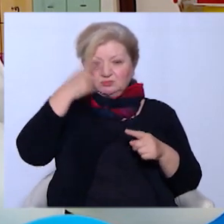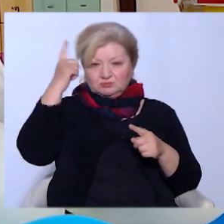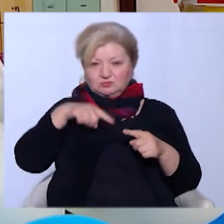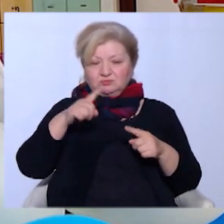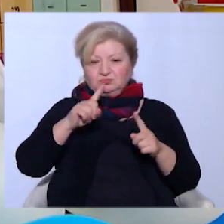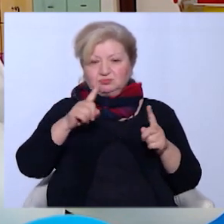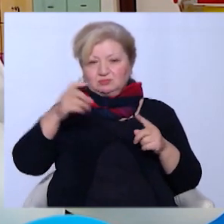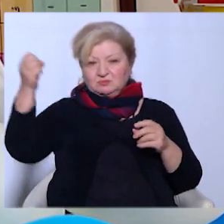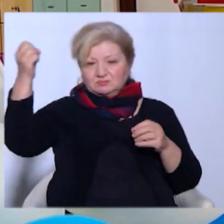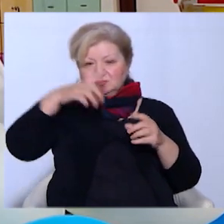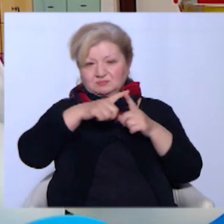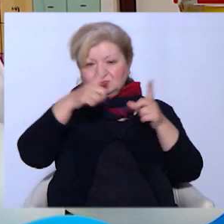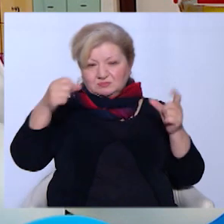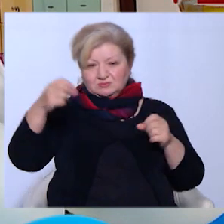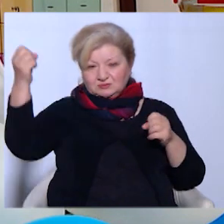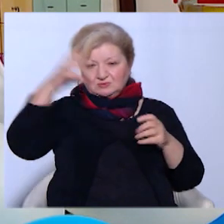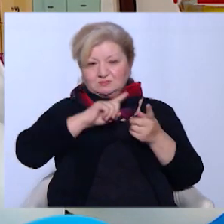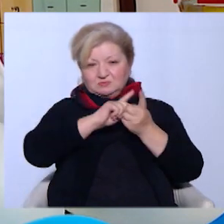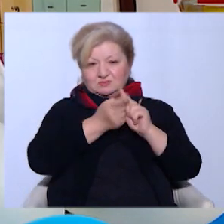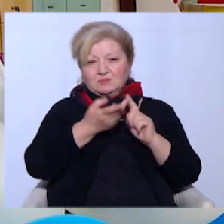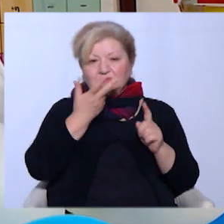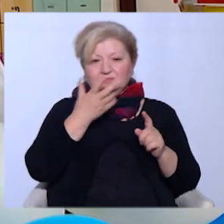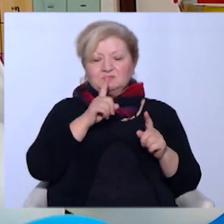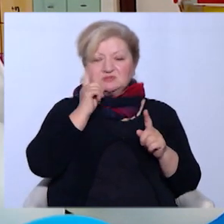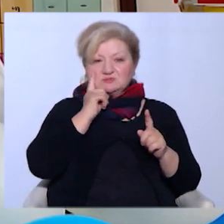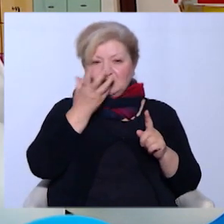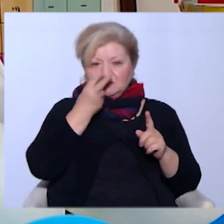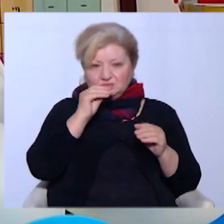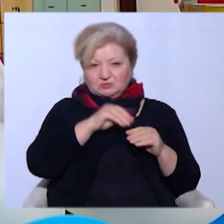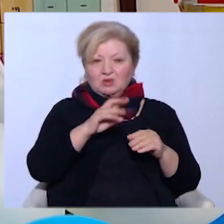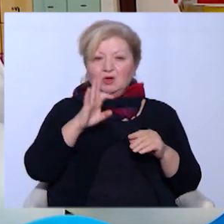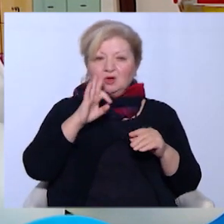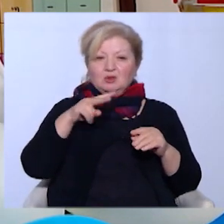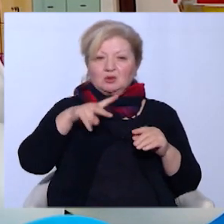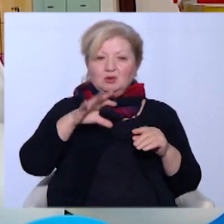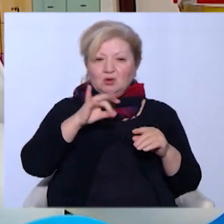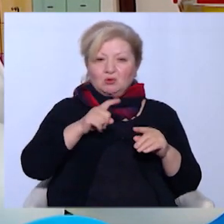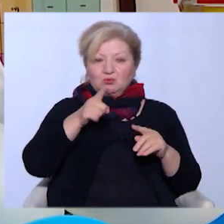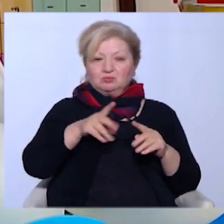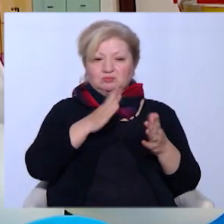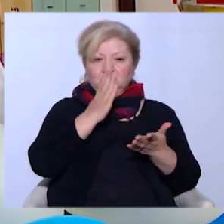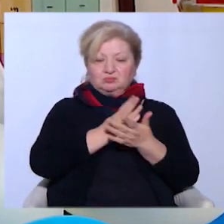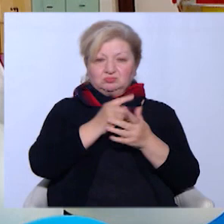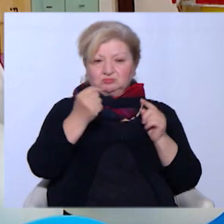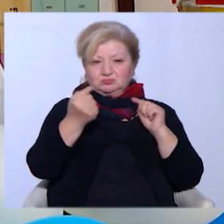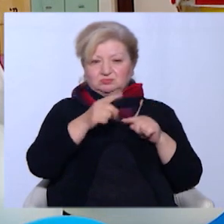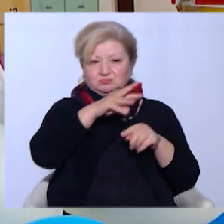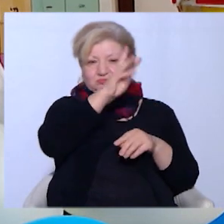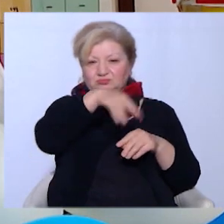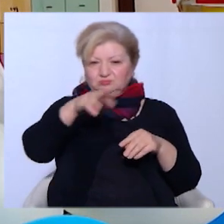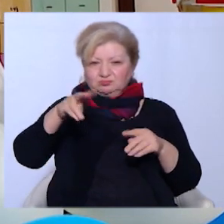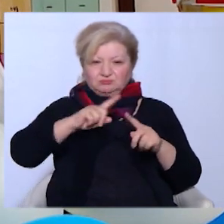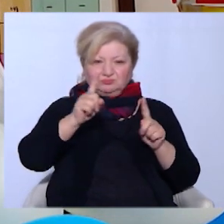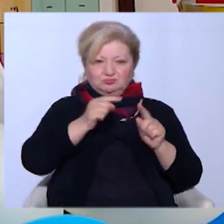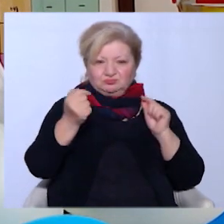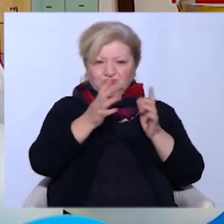სუნთქვისათვის აუცილებელი ნივთიერება, რომელსაც ფოტოსინთეზის დროს იცით, რომ მცენარე გვაძლევს, წვას ააქტიურებს და წვას ხელს